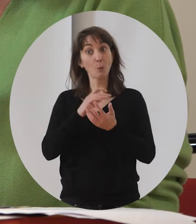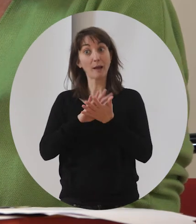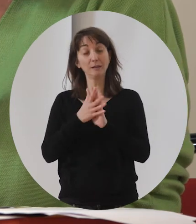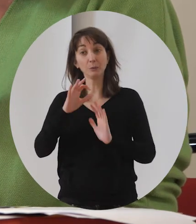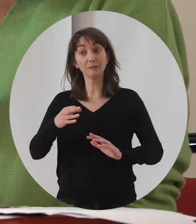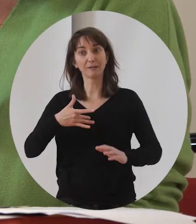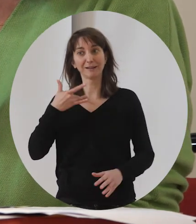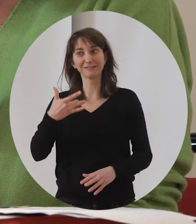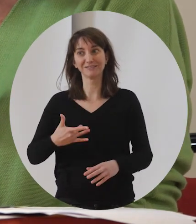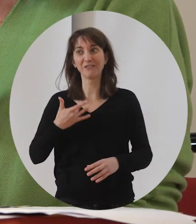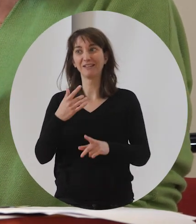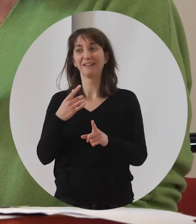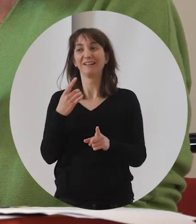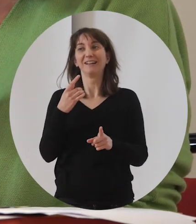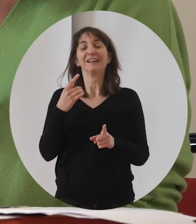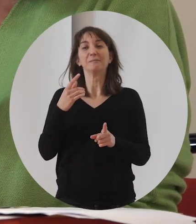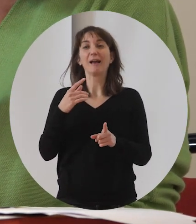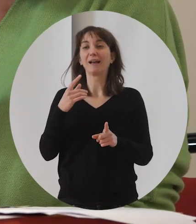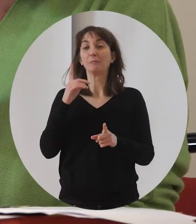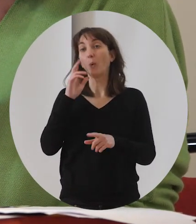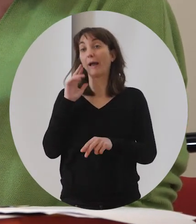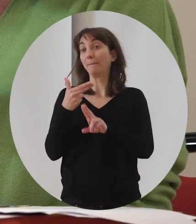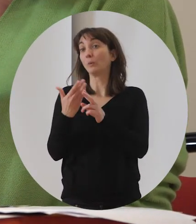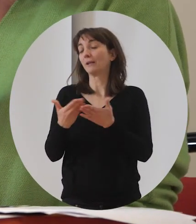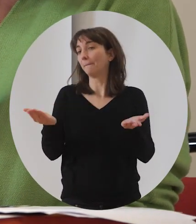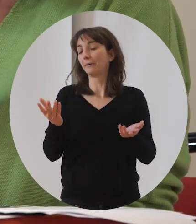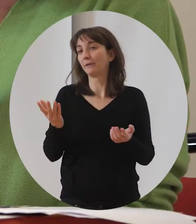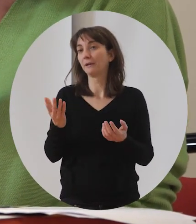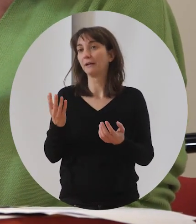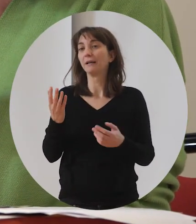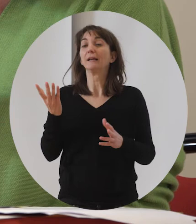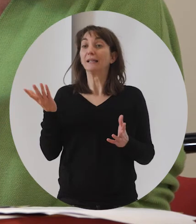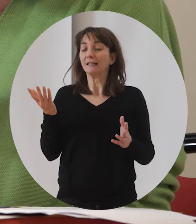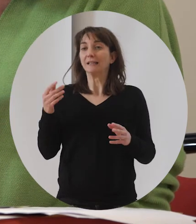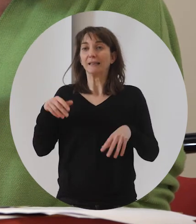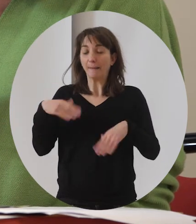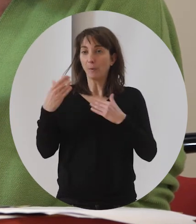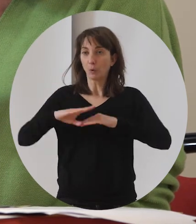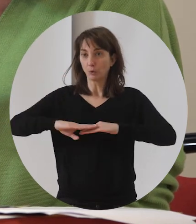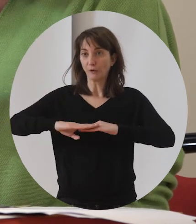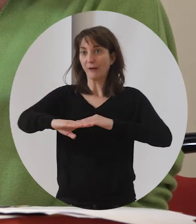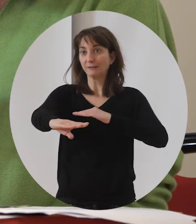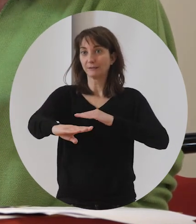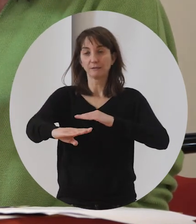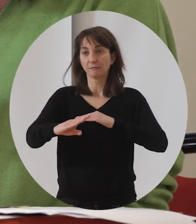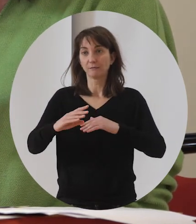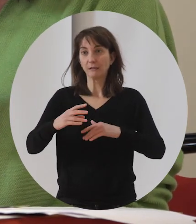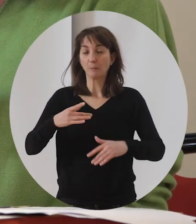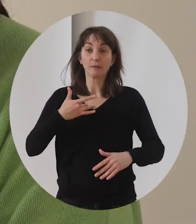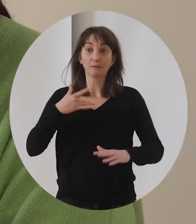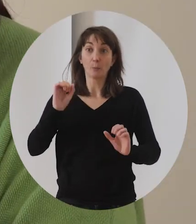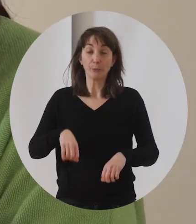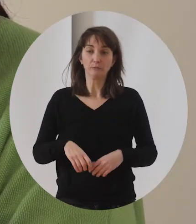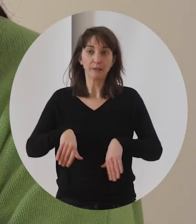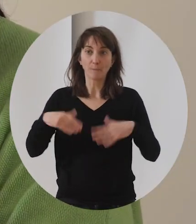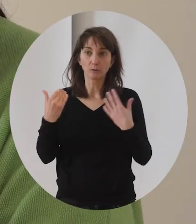parce qu'effectivement, la réponse, elle est simple. C'est-à-dire que quelle que soit la surface que l'on propose, elle est intéressante pour l'enfant.